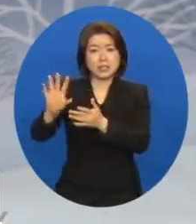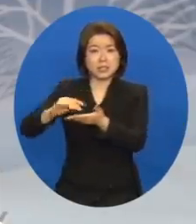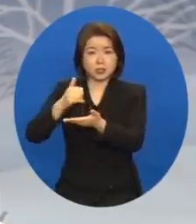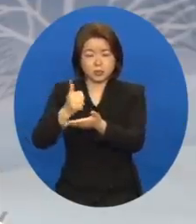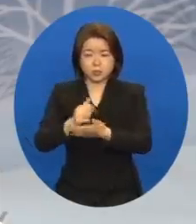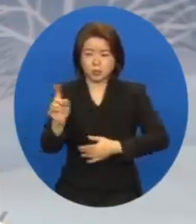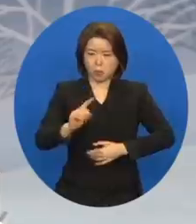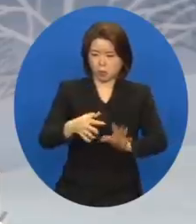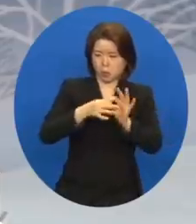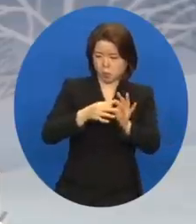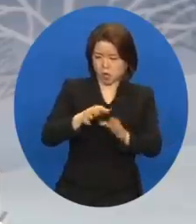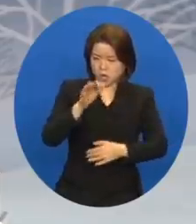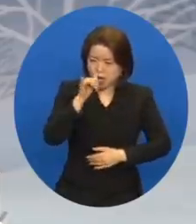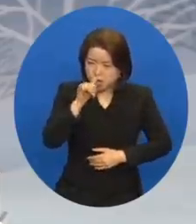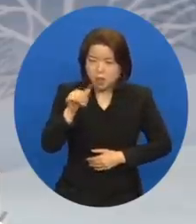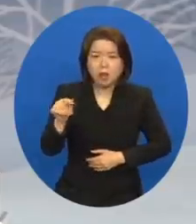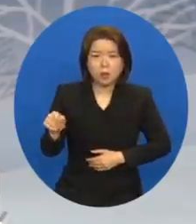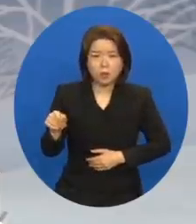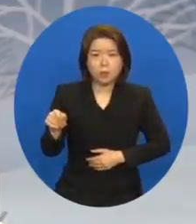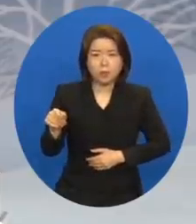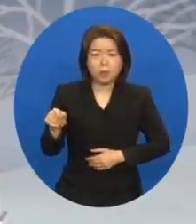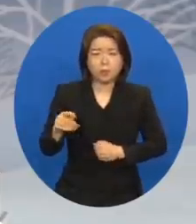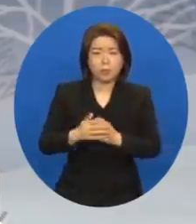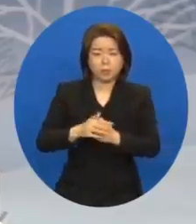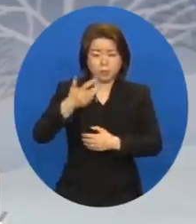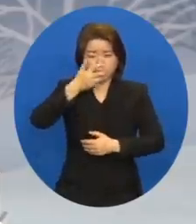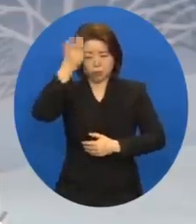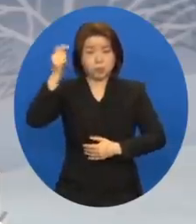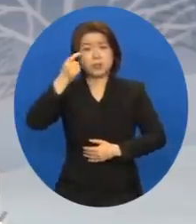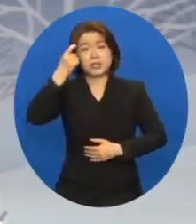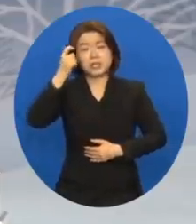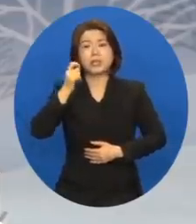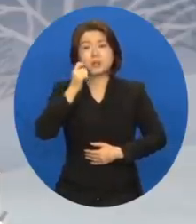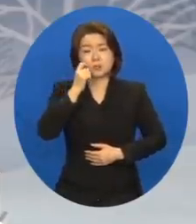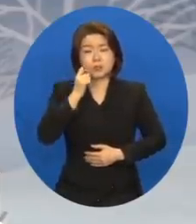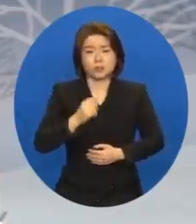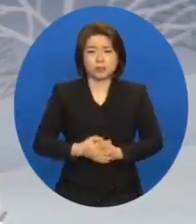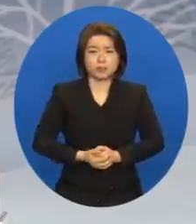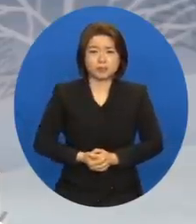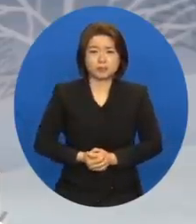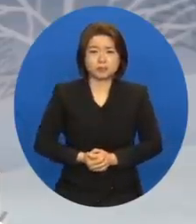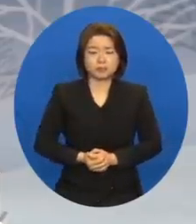어떤 관계가 있을 것이라고 그는 꿈에도 상상을 못합니다.